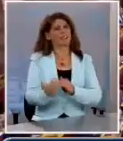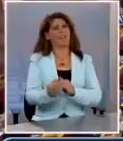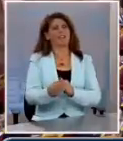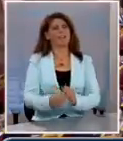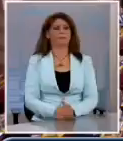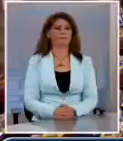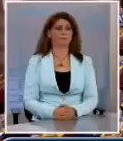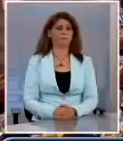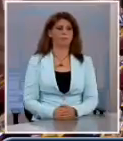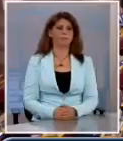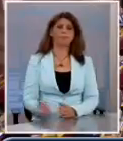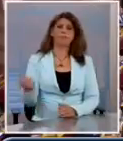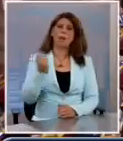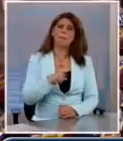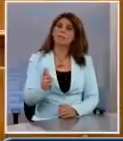Και μετά περιμένετε